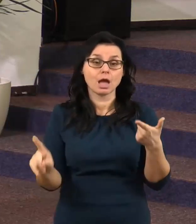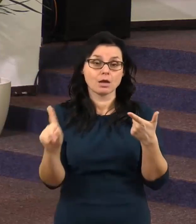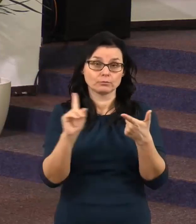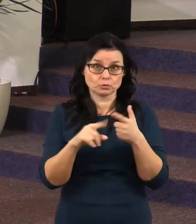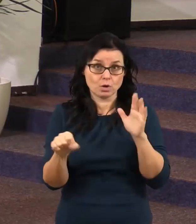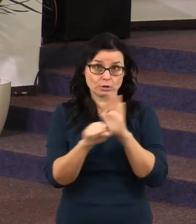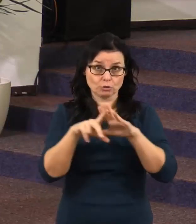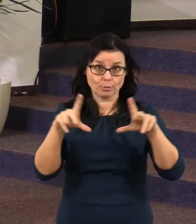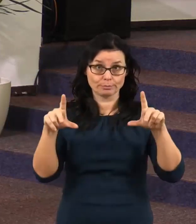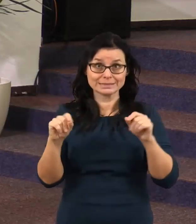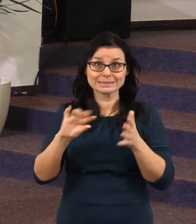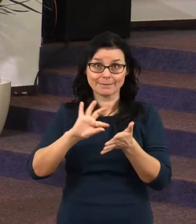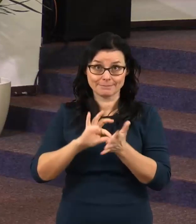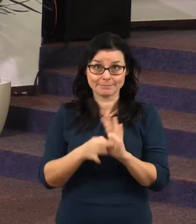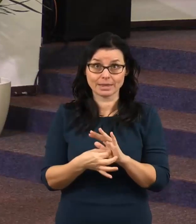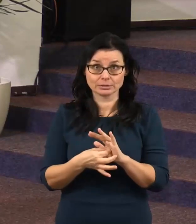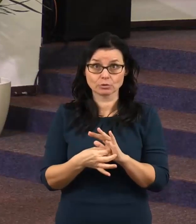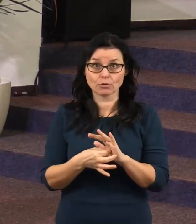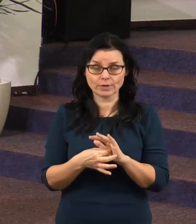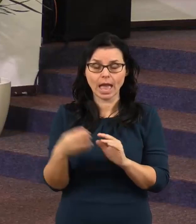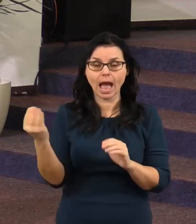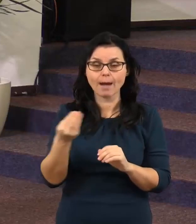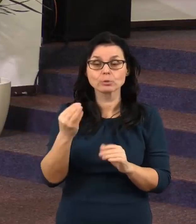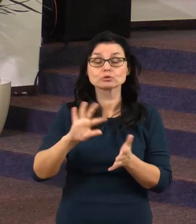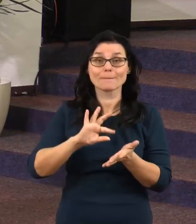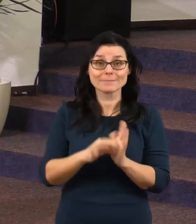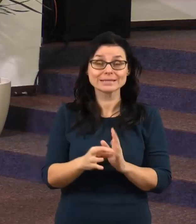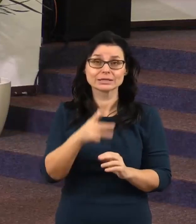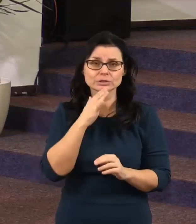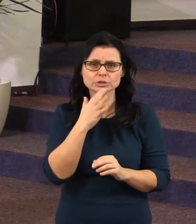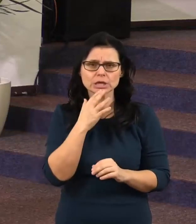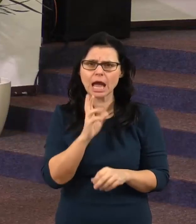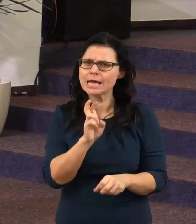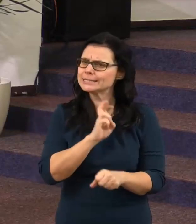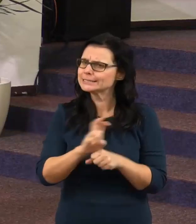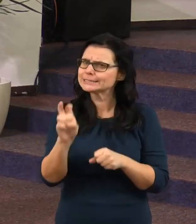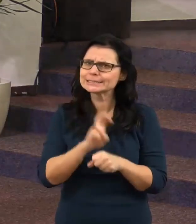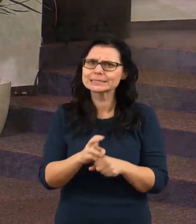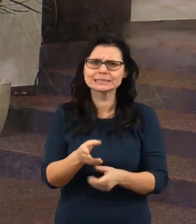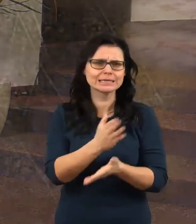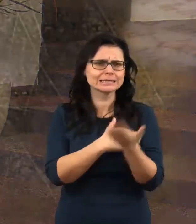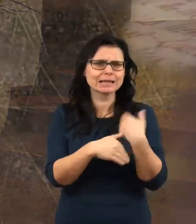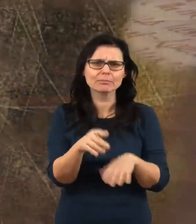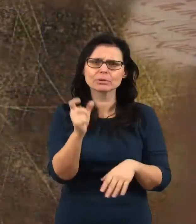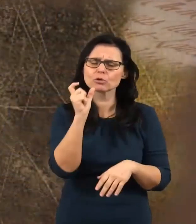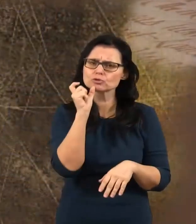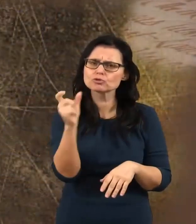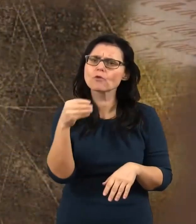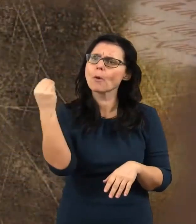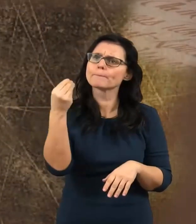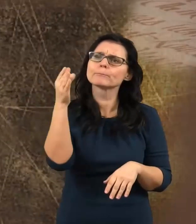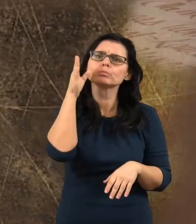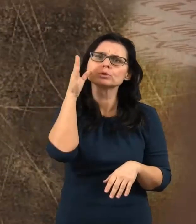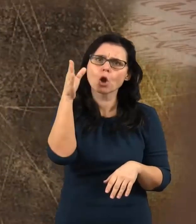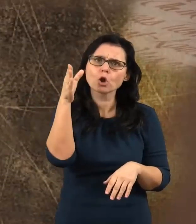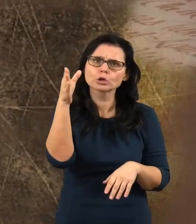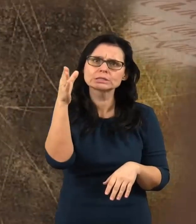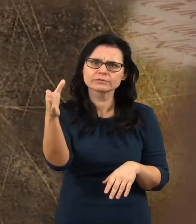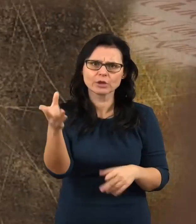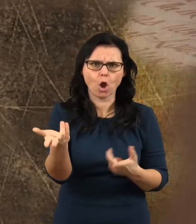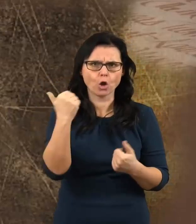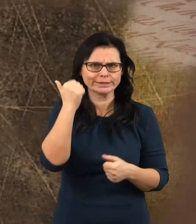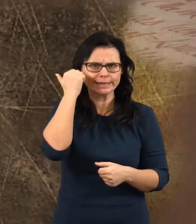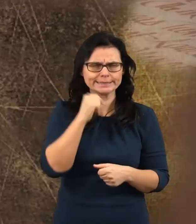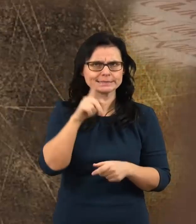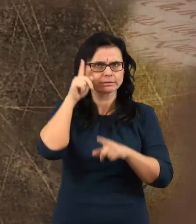Petrově Apoštol Petr říká, nikdy totiž nebylo vyřečeno proroctví z lidské